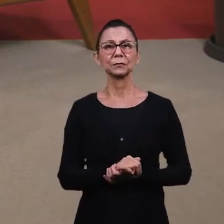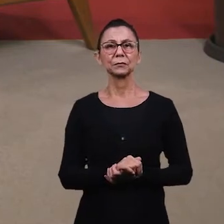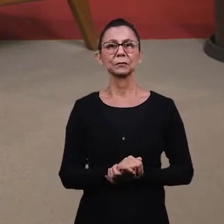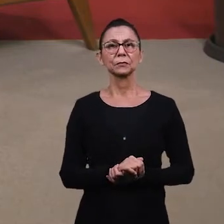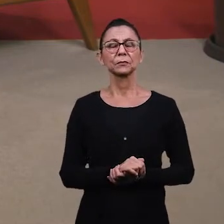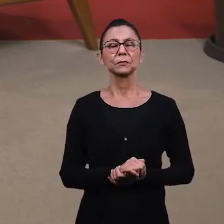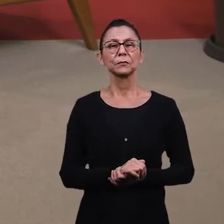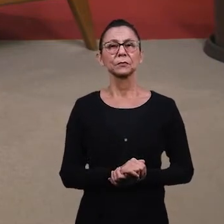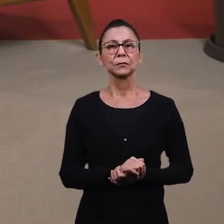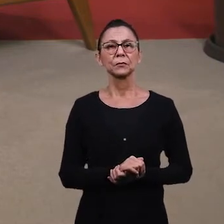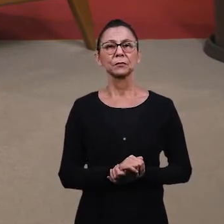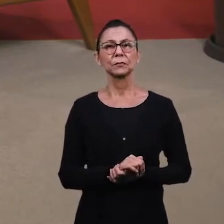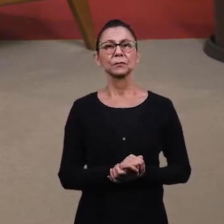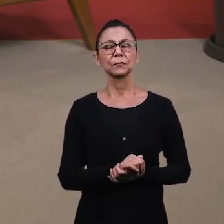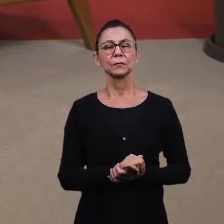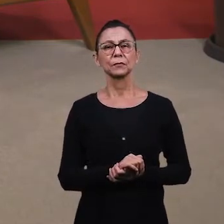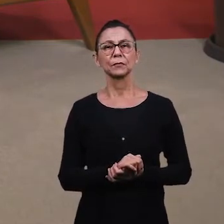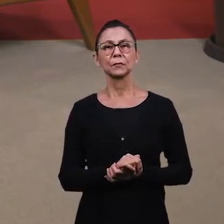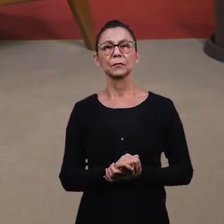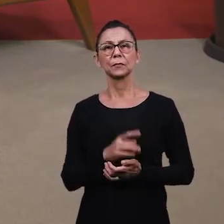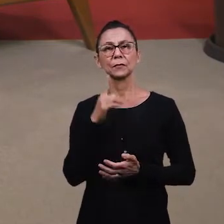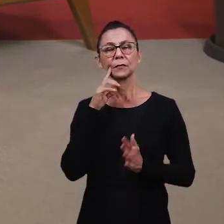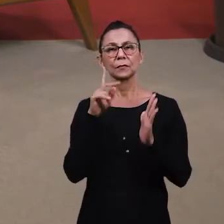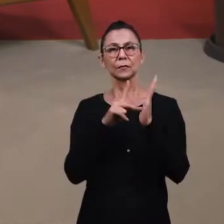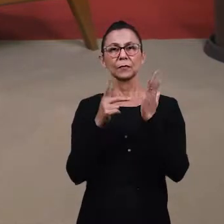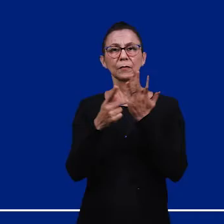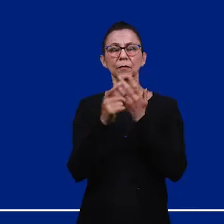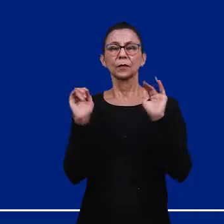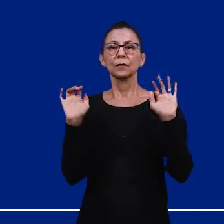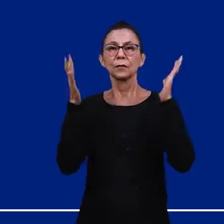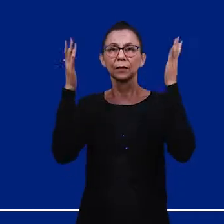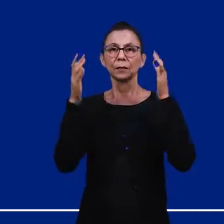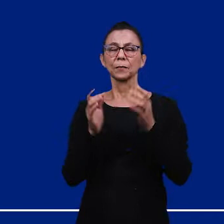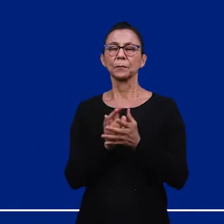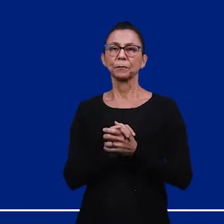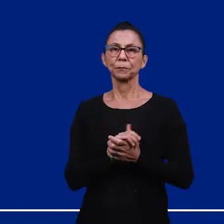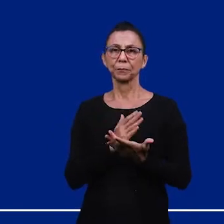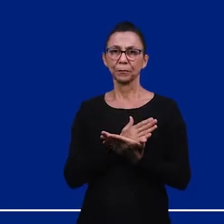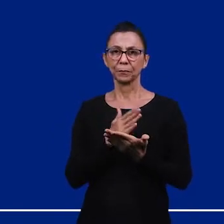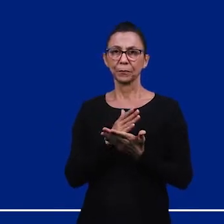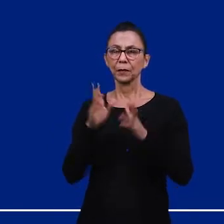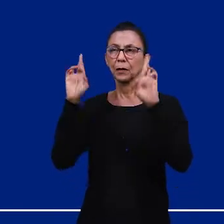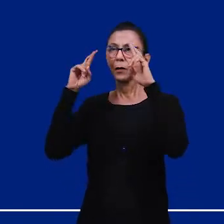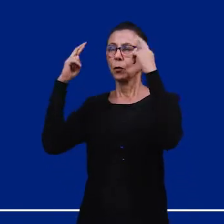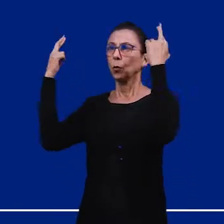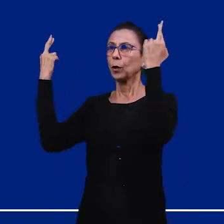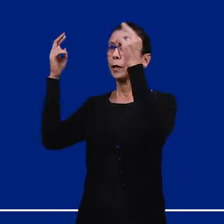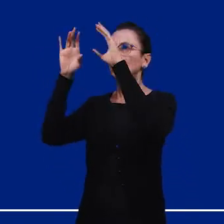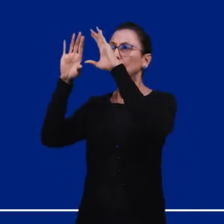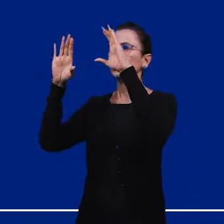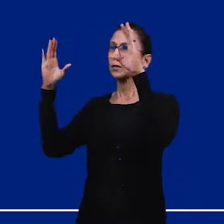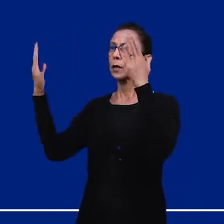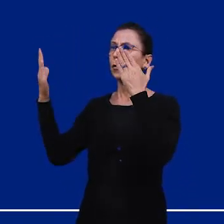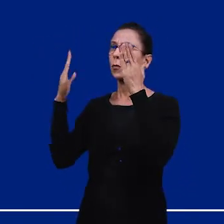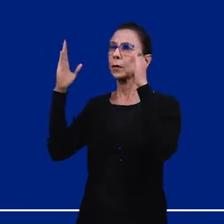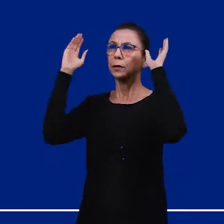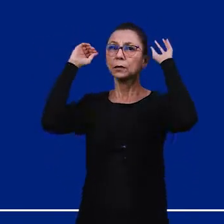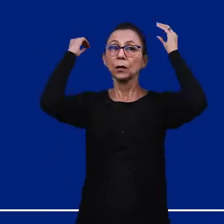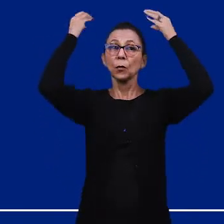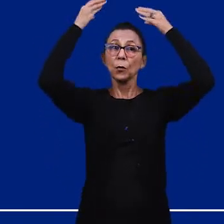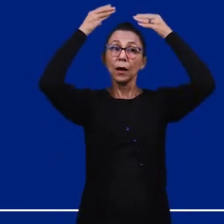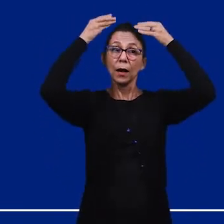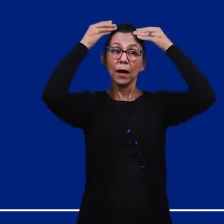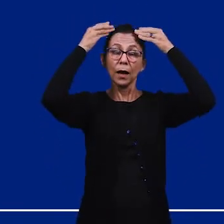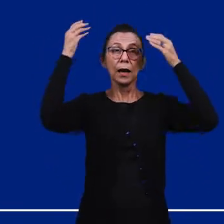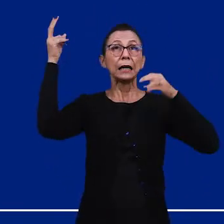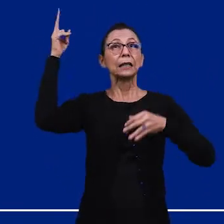ce sujet de la Bible qui concerne les noces du Fils. Se trouve en Matthieu chapitre 22, verset 2. C'est